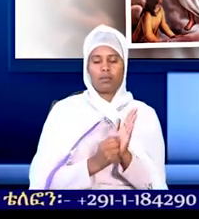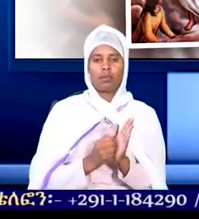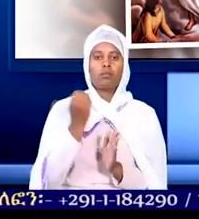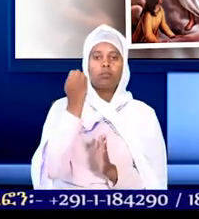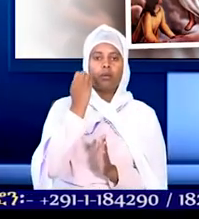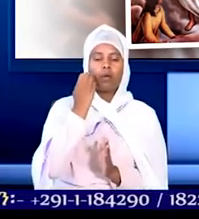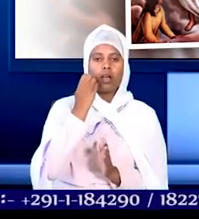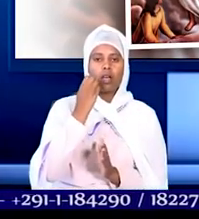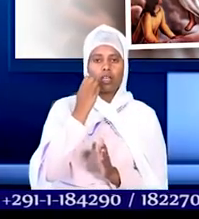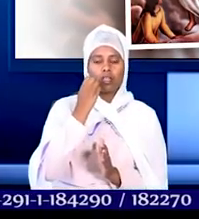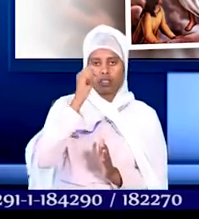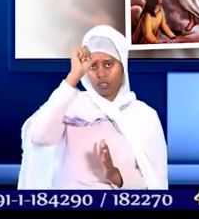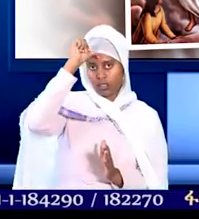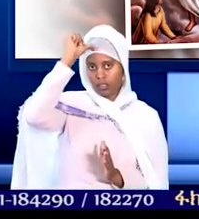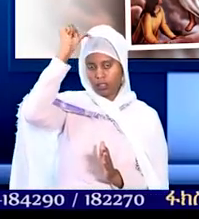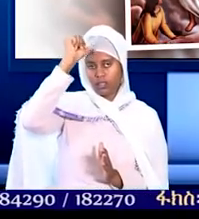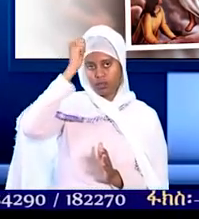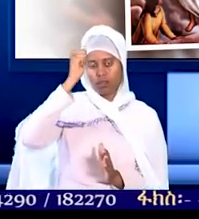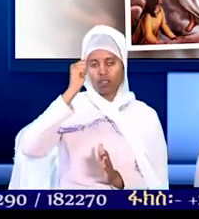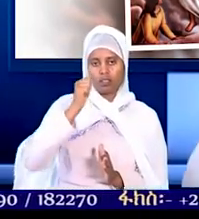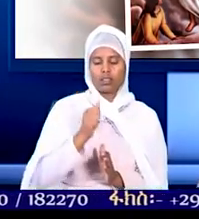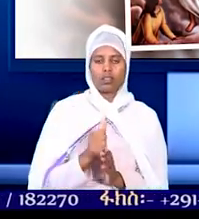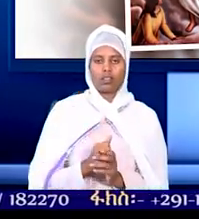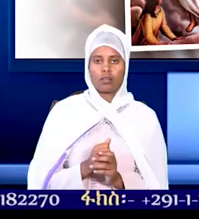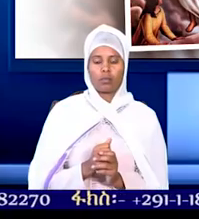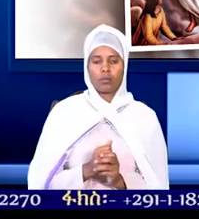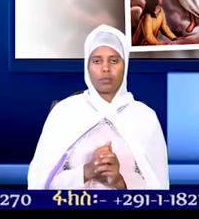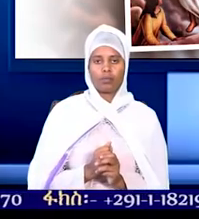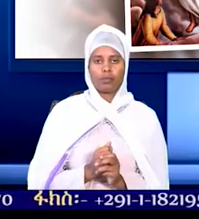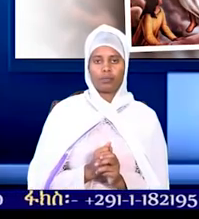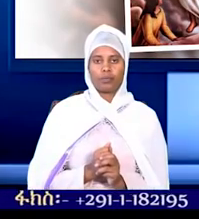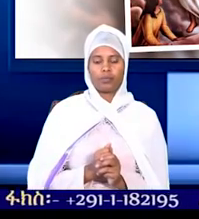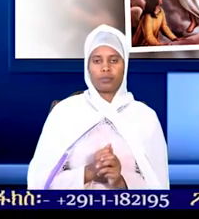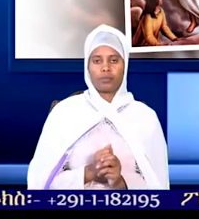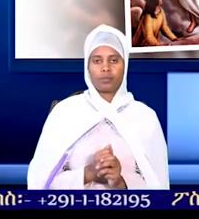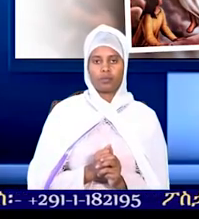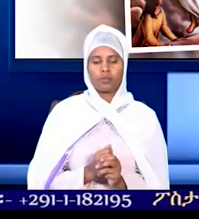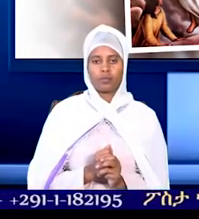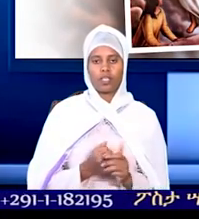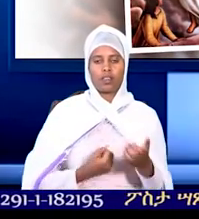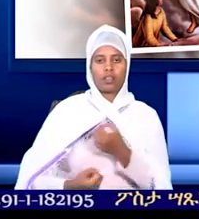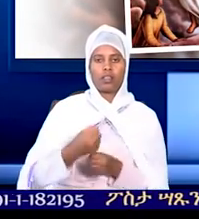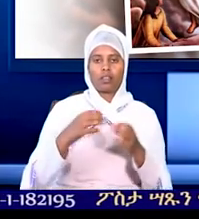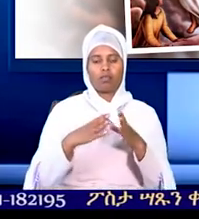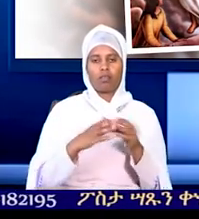أفسالاسا عموت دماء بما يردانس إعدان أخدم سس جمره